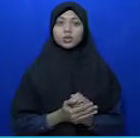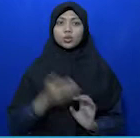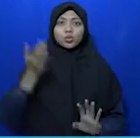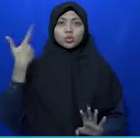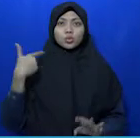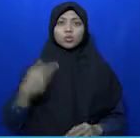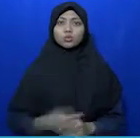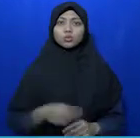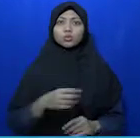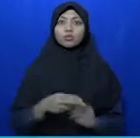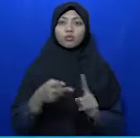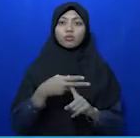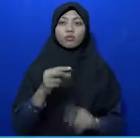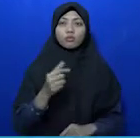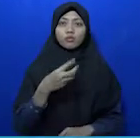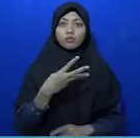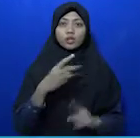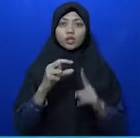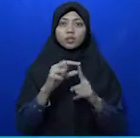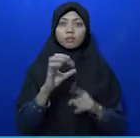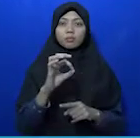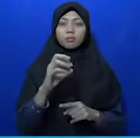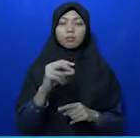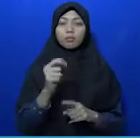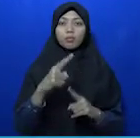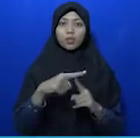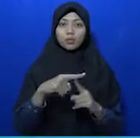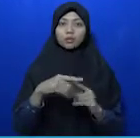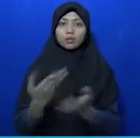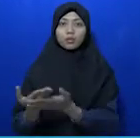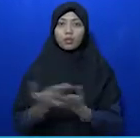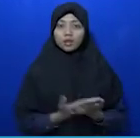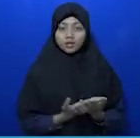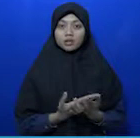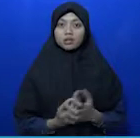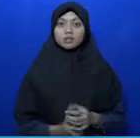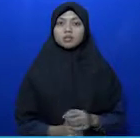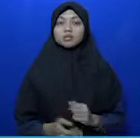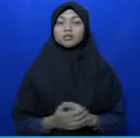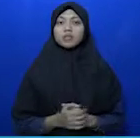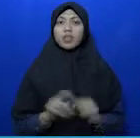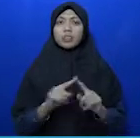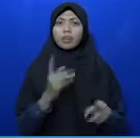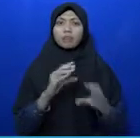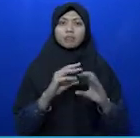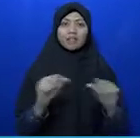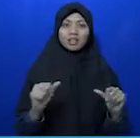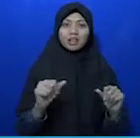ditawarkan oleh FCX. 1,6 miliar untuk 10% tanpa penyelesaian Rio